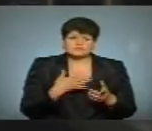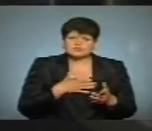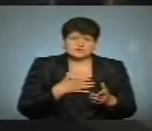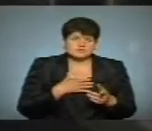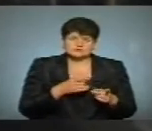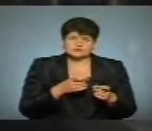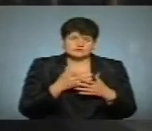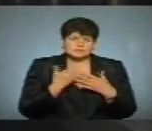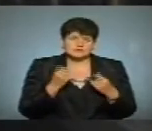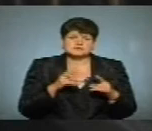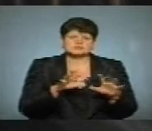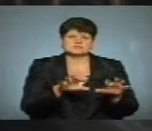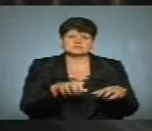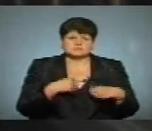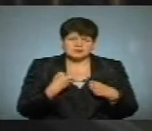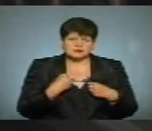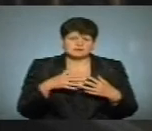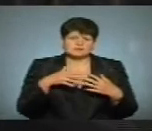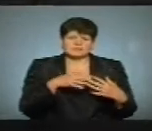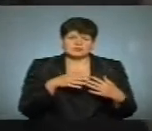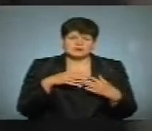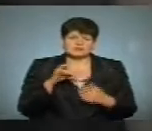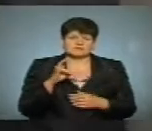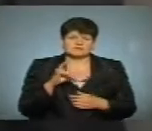яку захватили в боях.